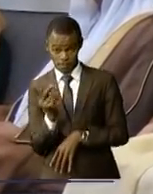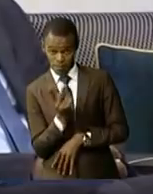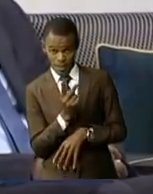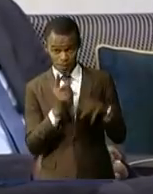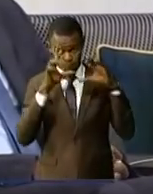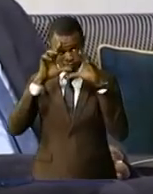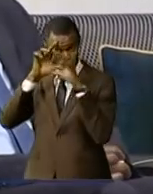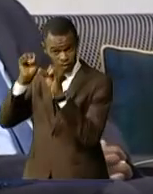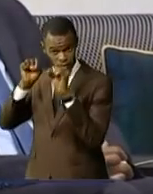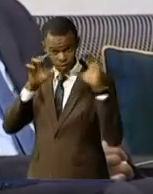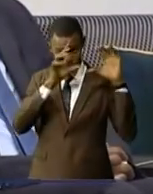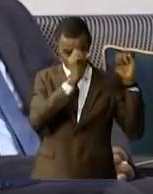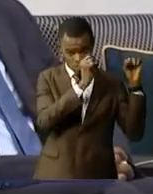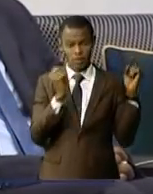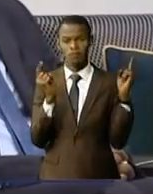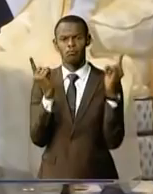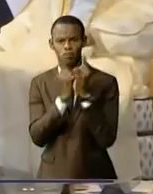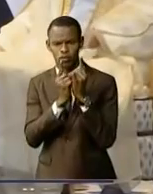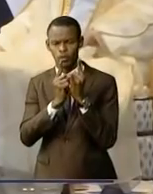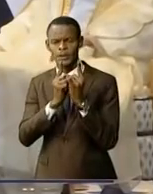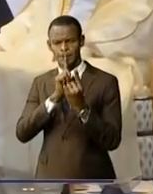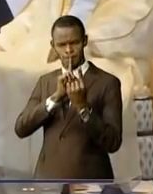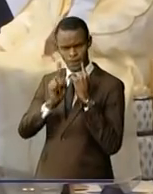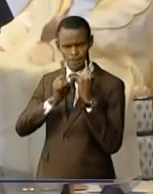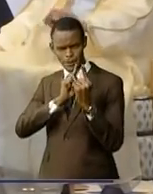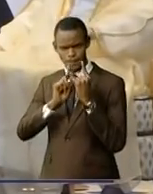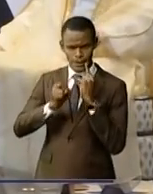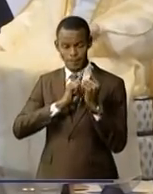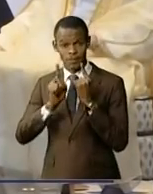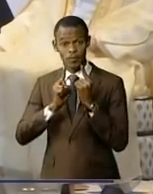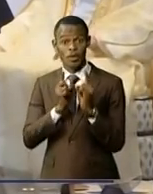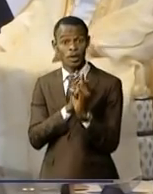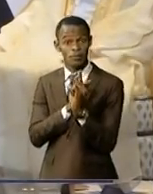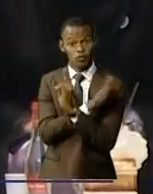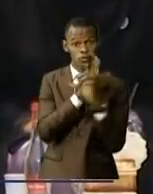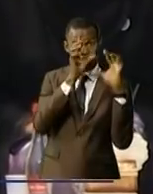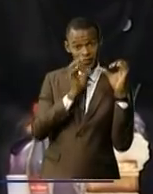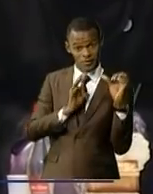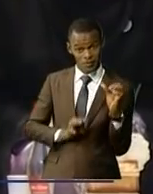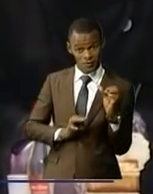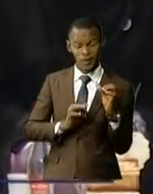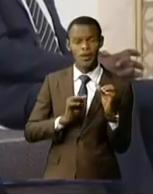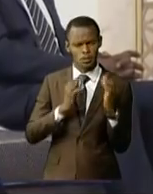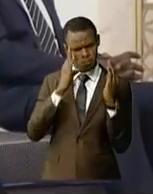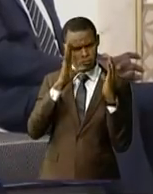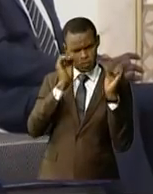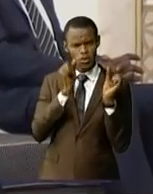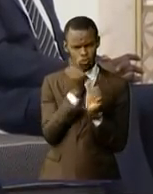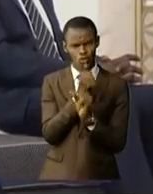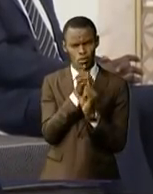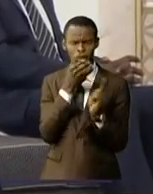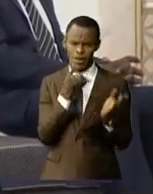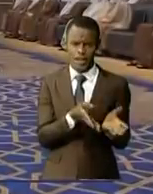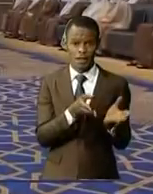2020 lors d'une bilatérale qui a mis face à face la partie congolaise, représentée par la présidence, le gouvernement